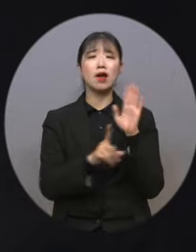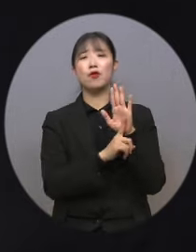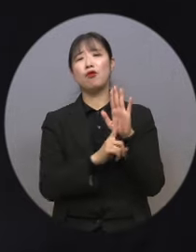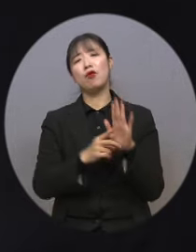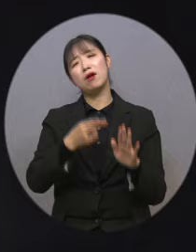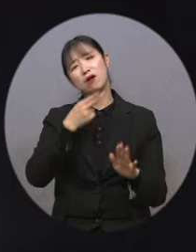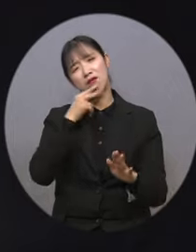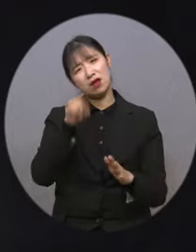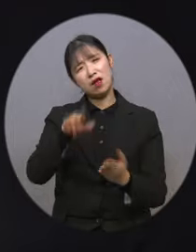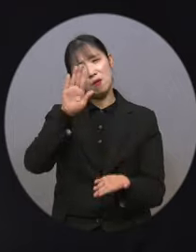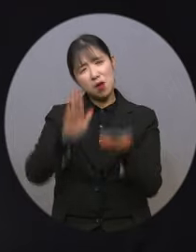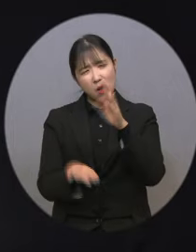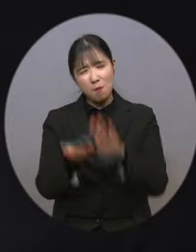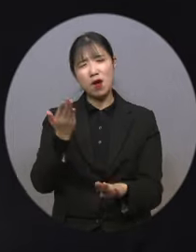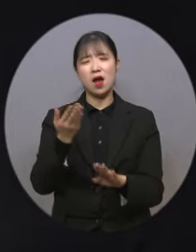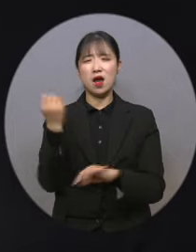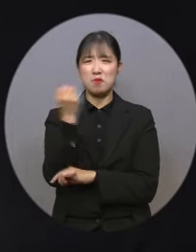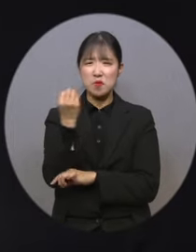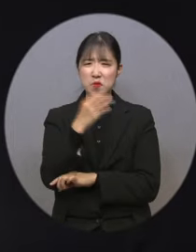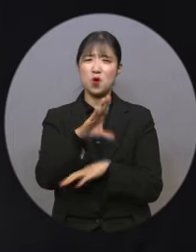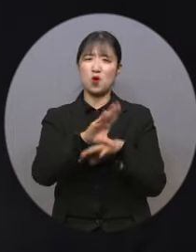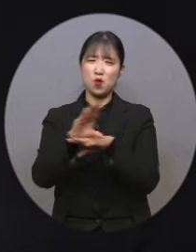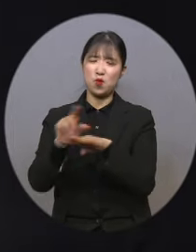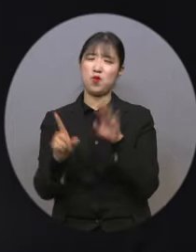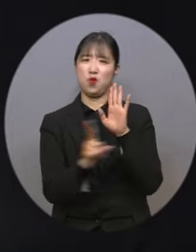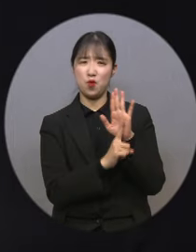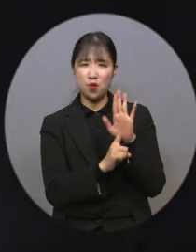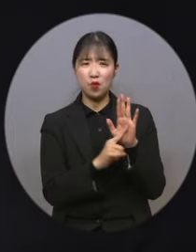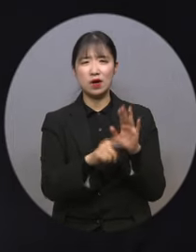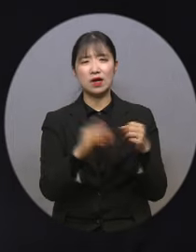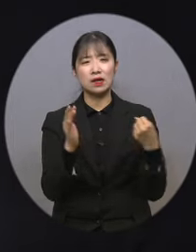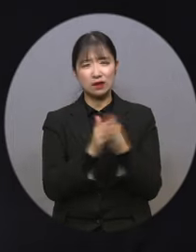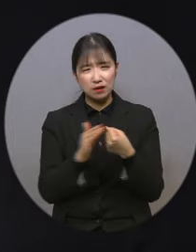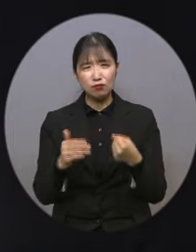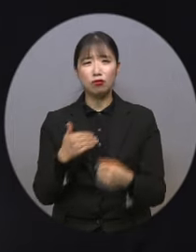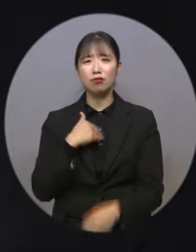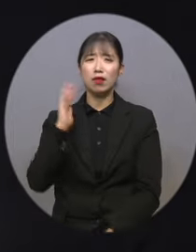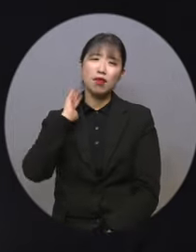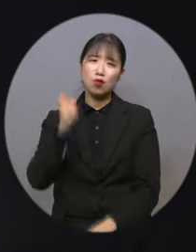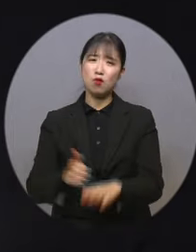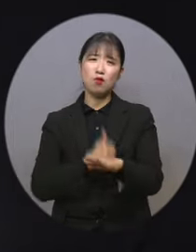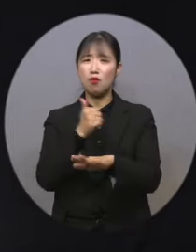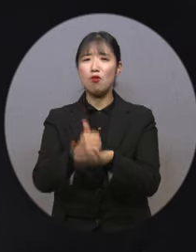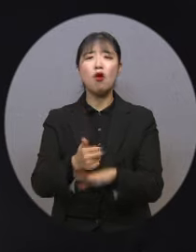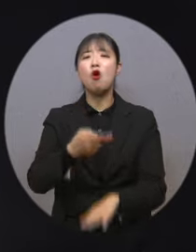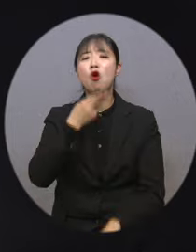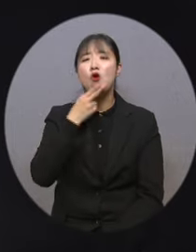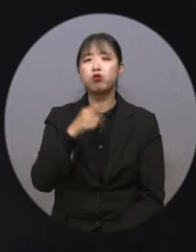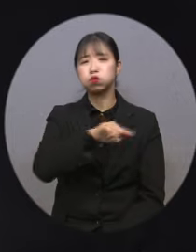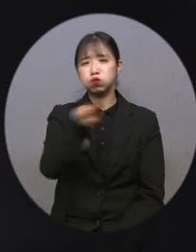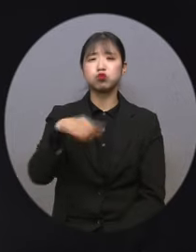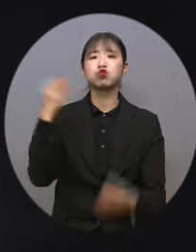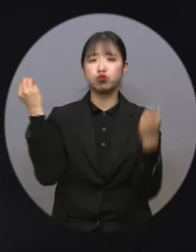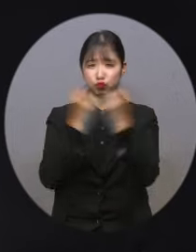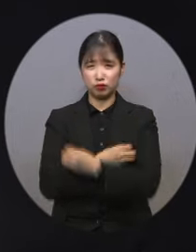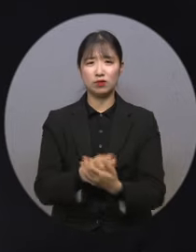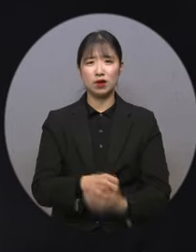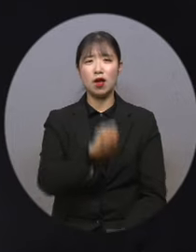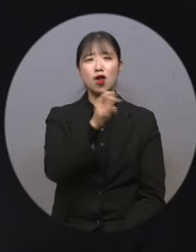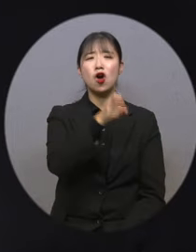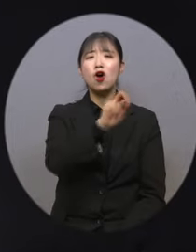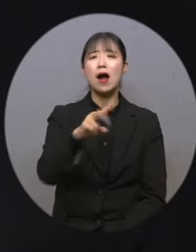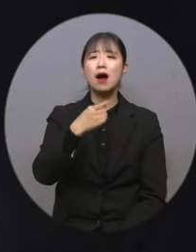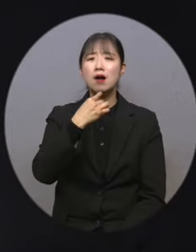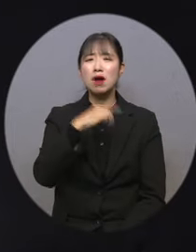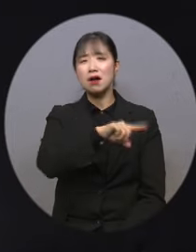이런 편파보도 이거 이거 때문에 내가 대통령 안 온 줄 알아요 어야만 맨날 재료